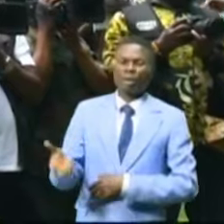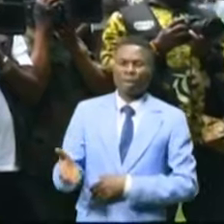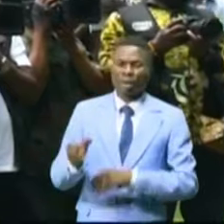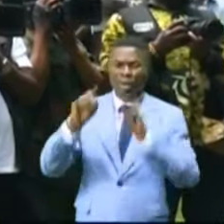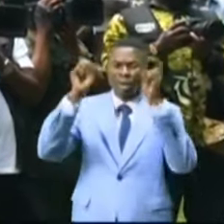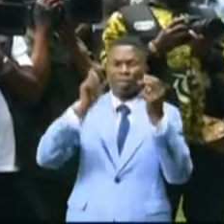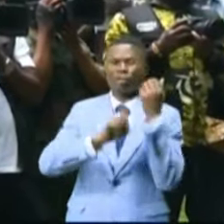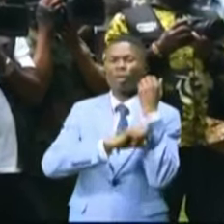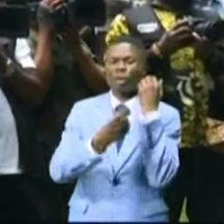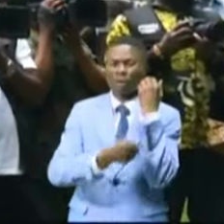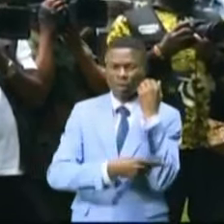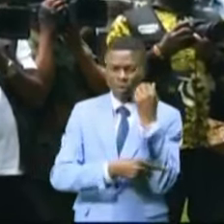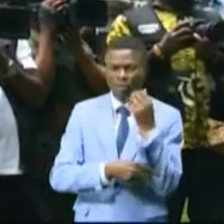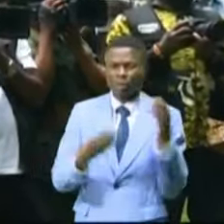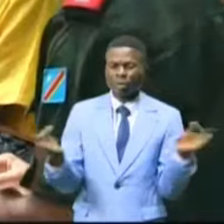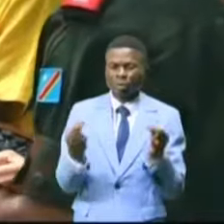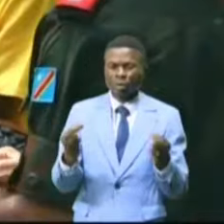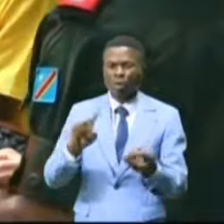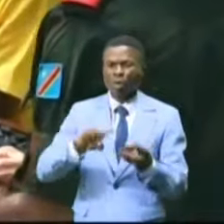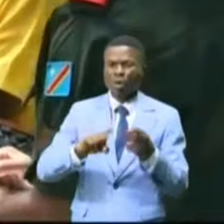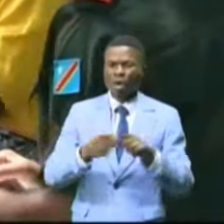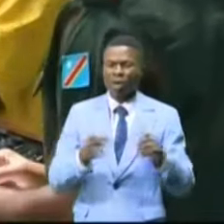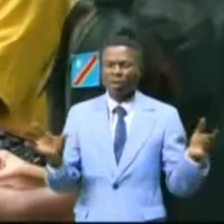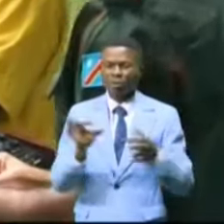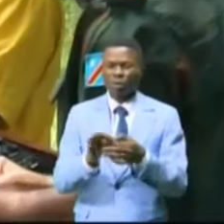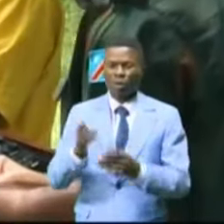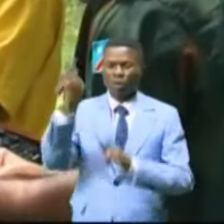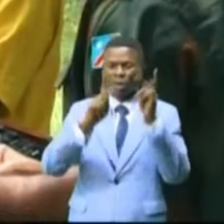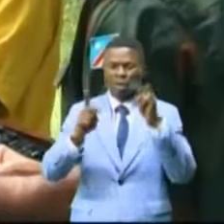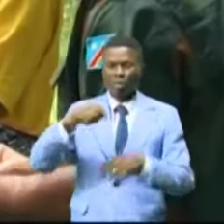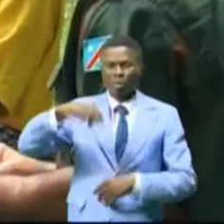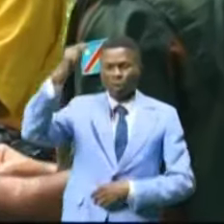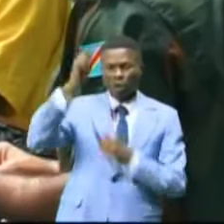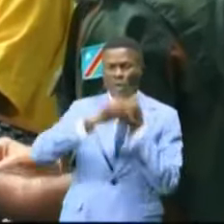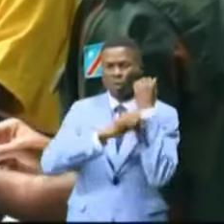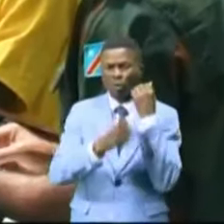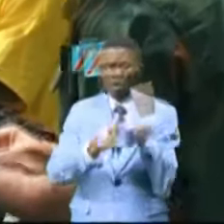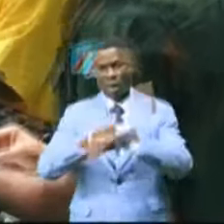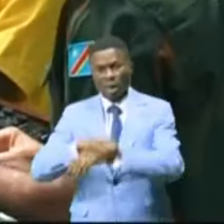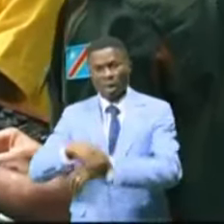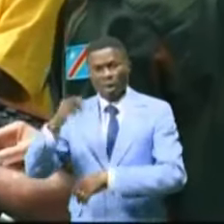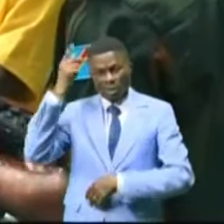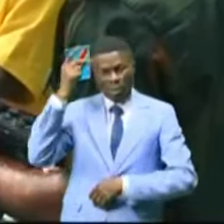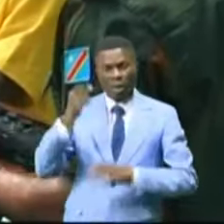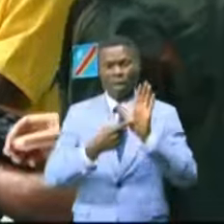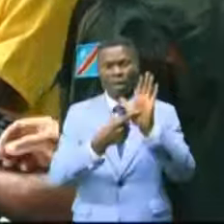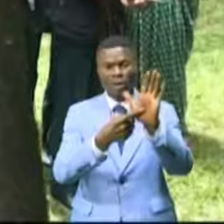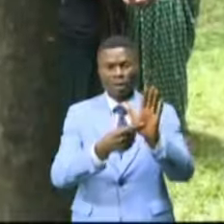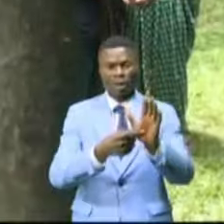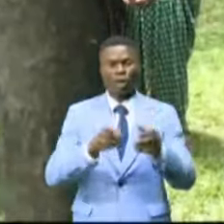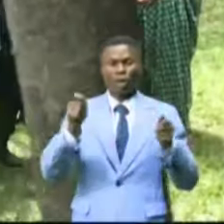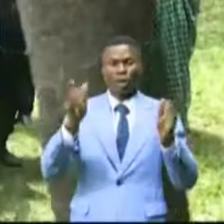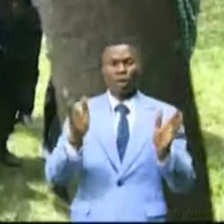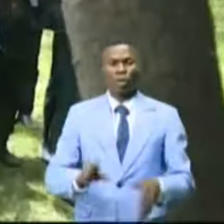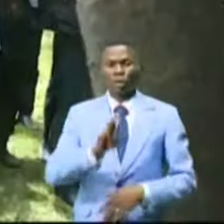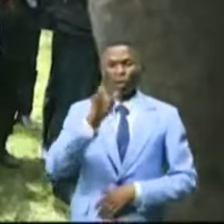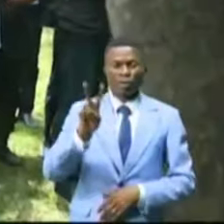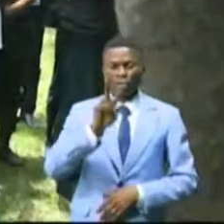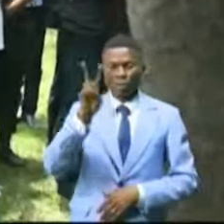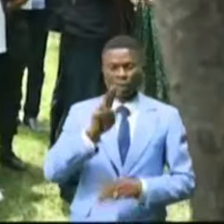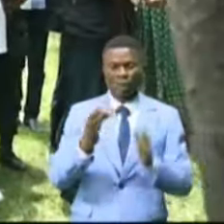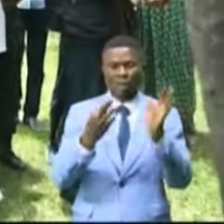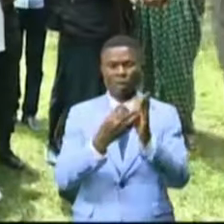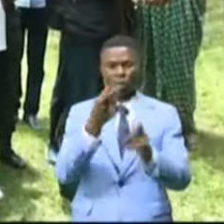Goma grâce à la collaboration de la population du Nord Kivu. Acheminés à Kinshasa, ils étaient présentés à la presse le vendredi 8